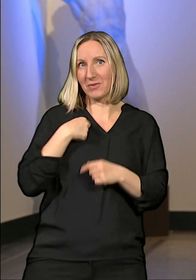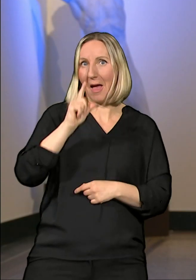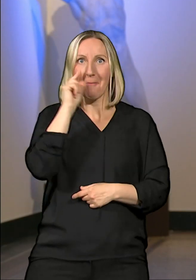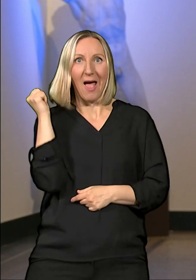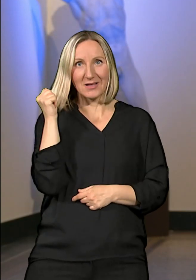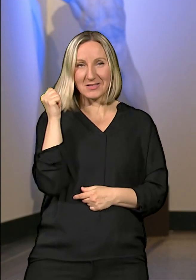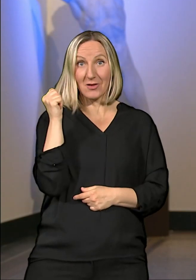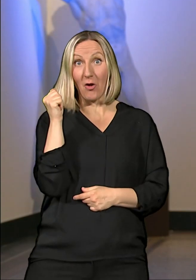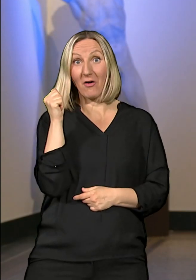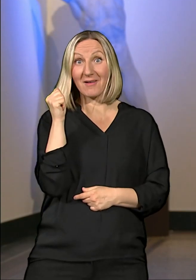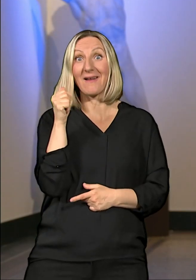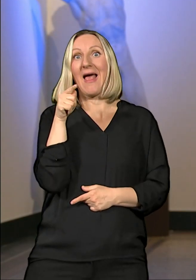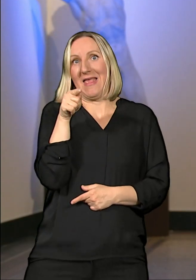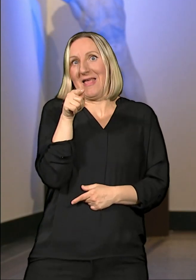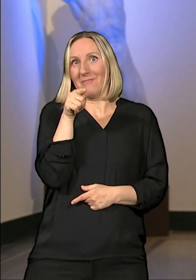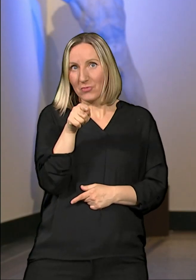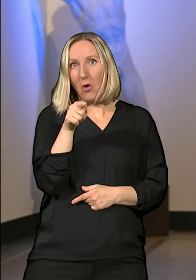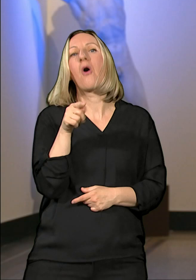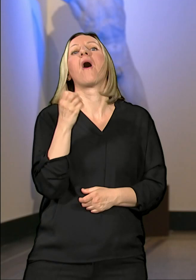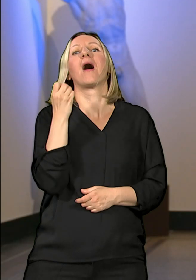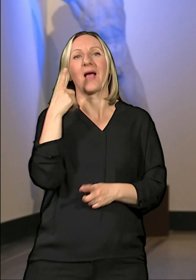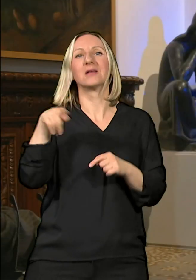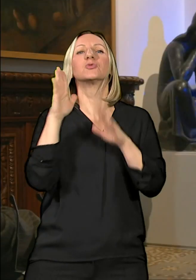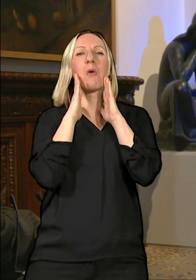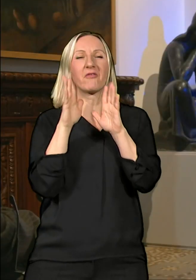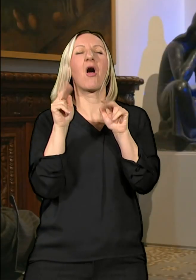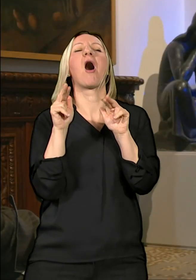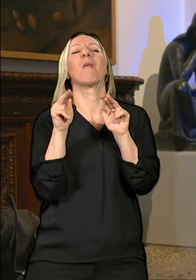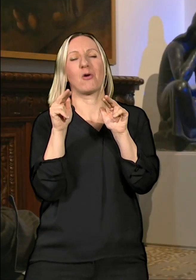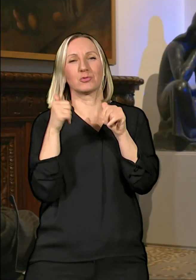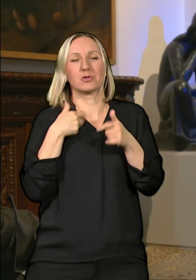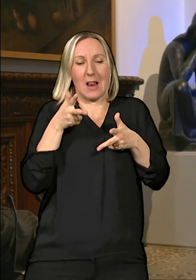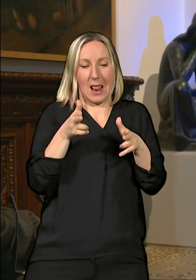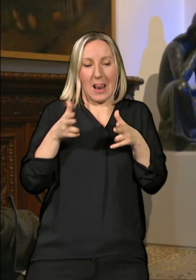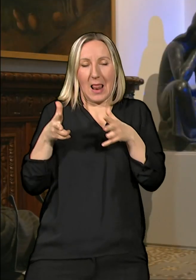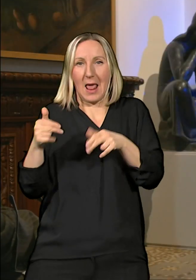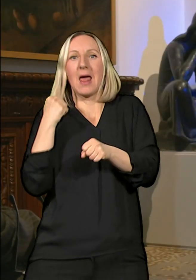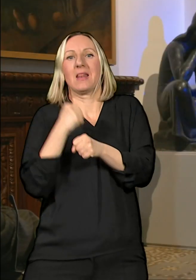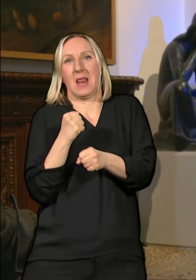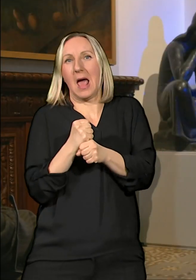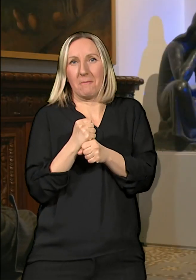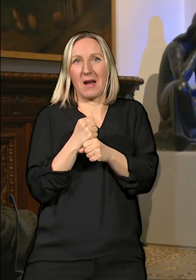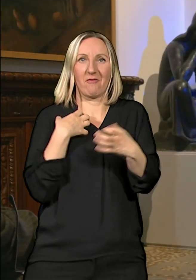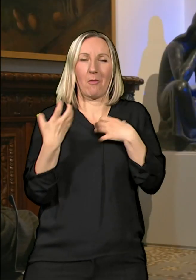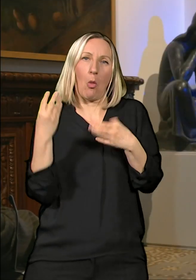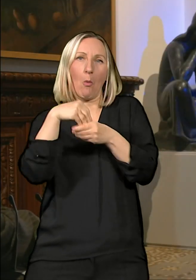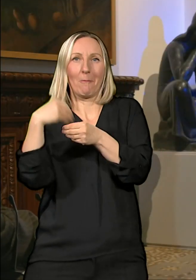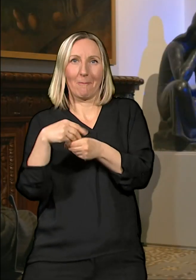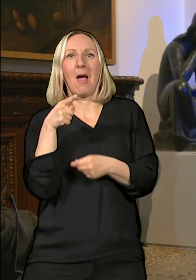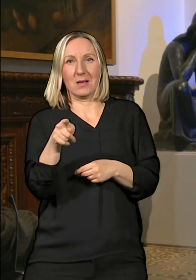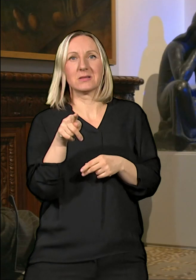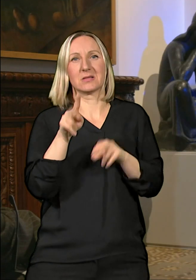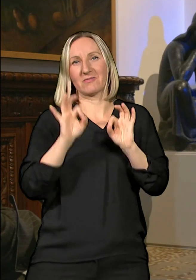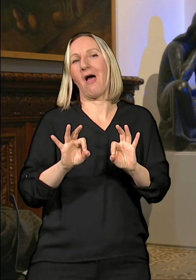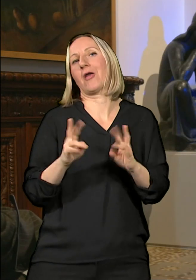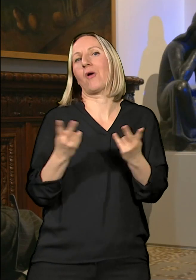tako da kažem, moment kada je Dragan poverovao, aha, mogu ja od njega da napravim da izgleda kao da igra fudbal,